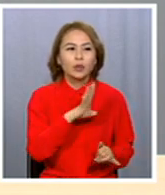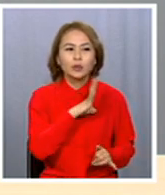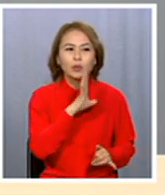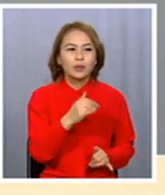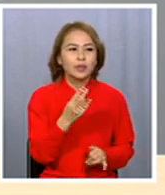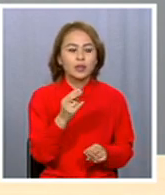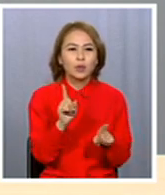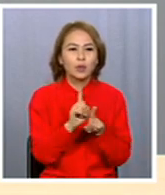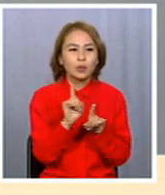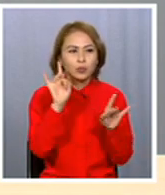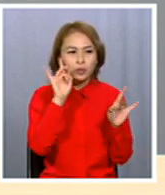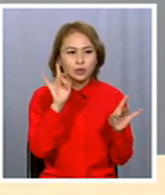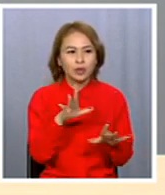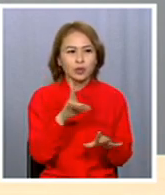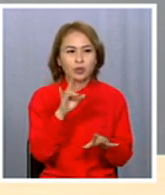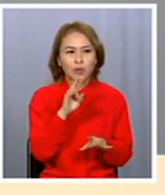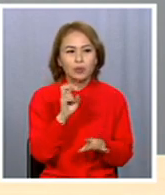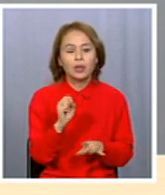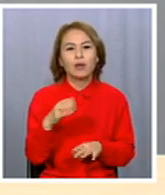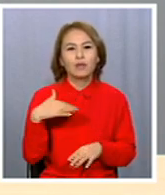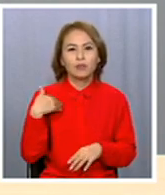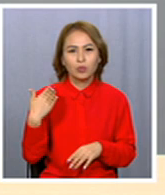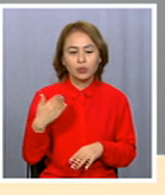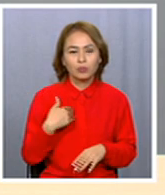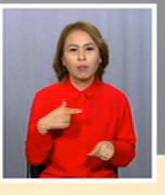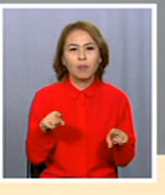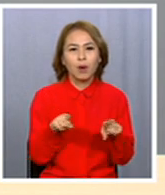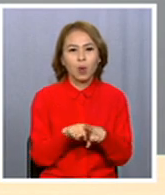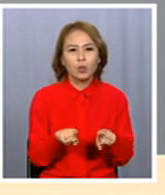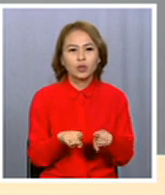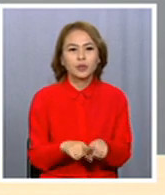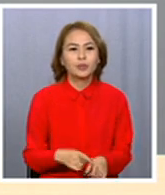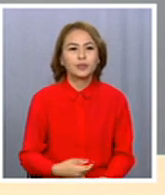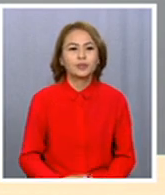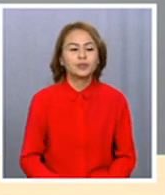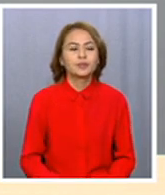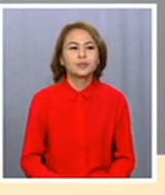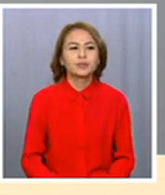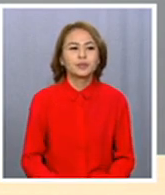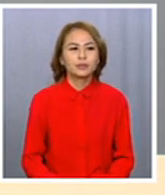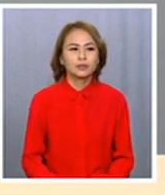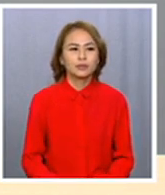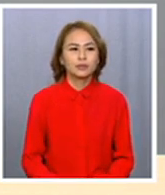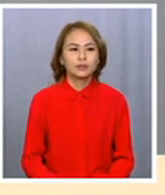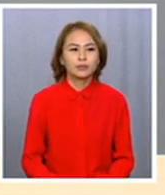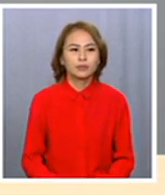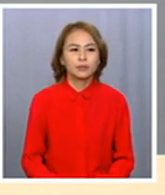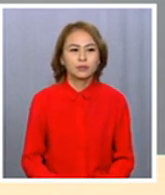Хоть она и неуклюжа, но на фрукт похожа. Что,